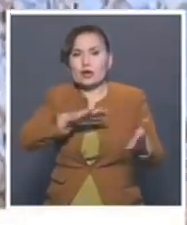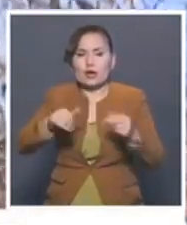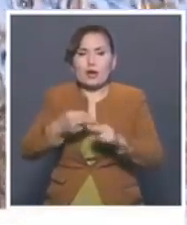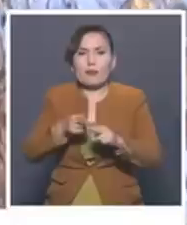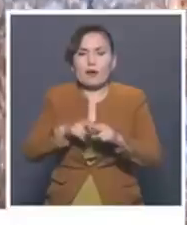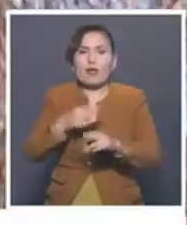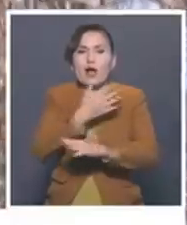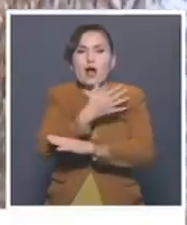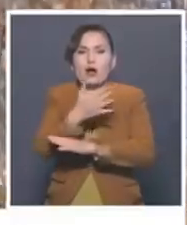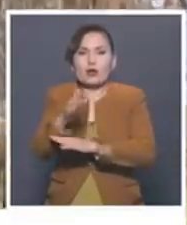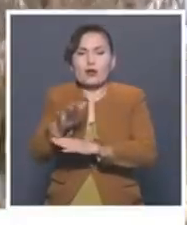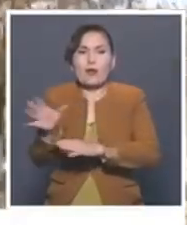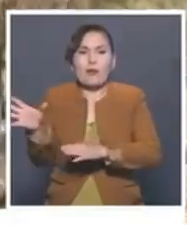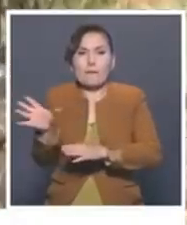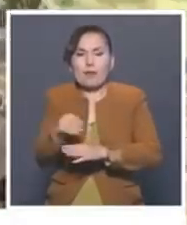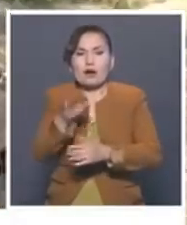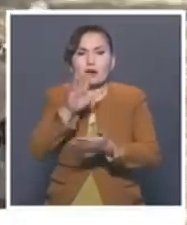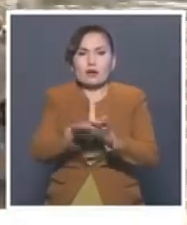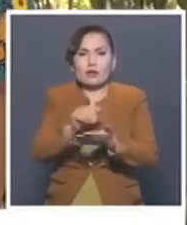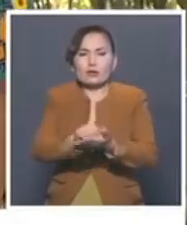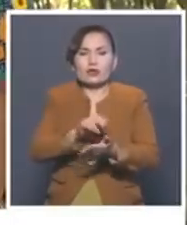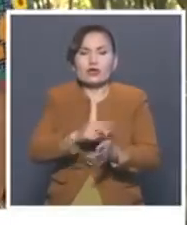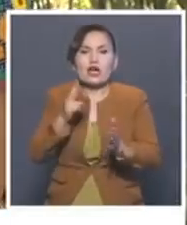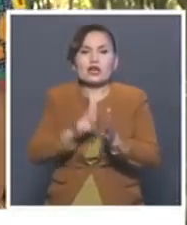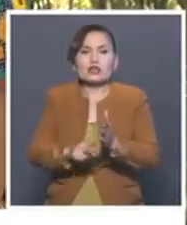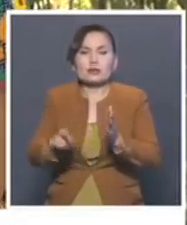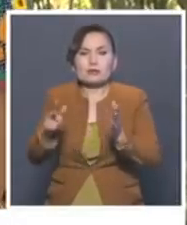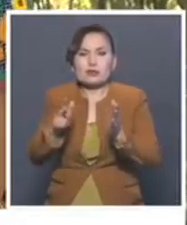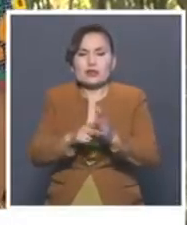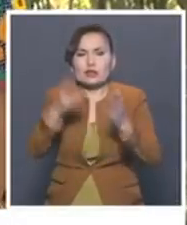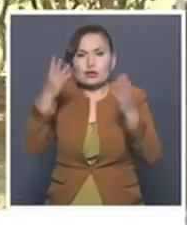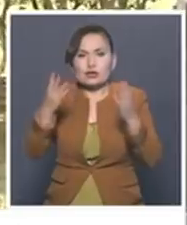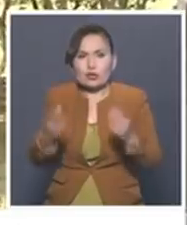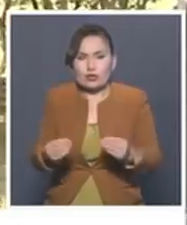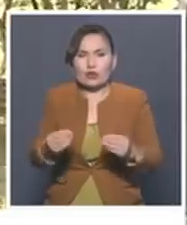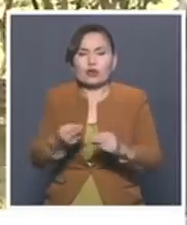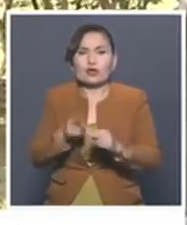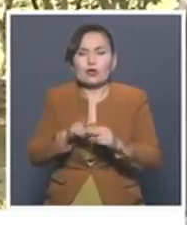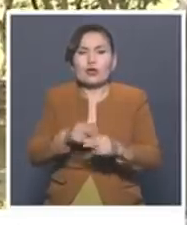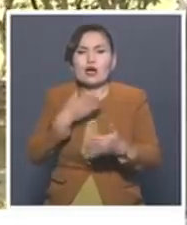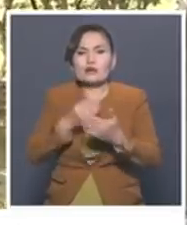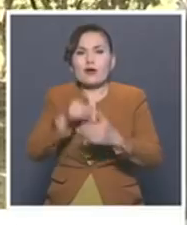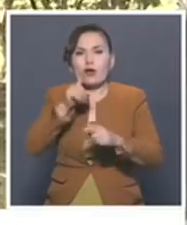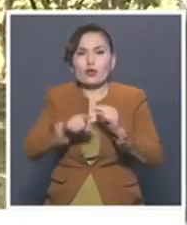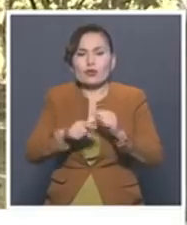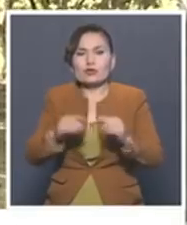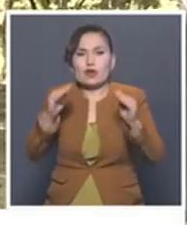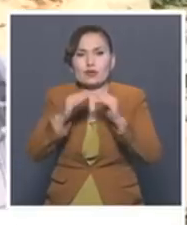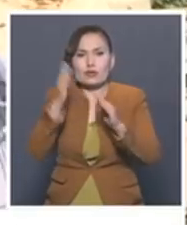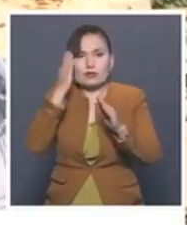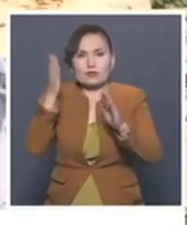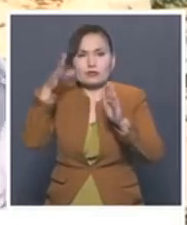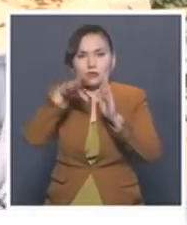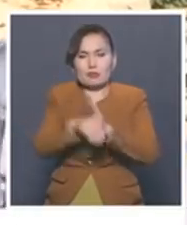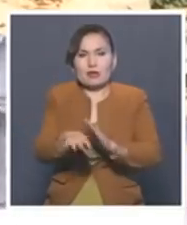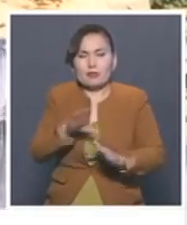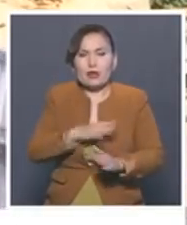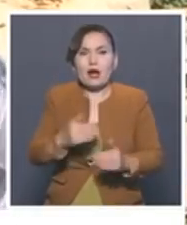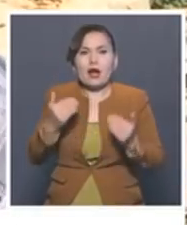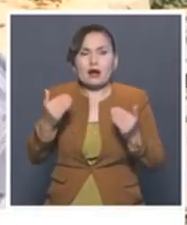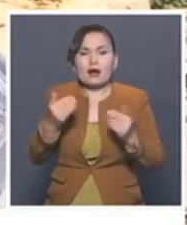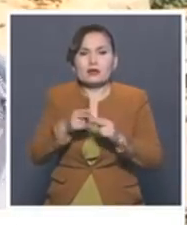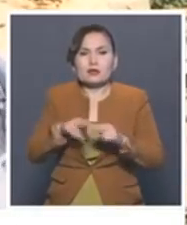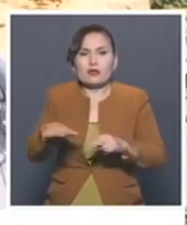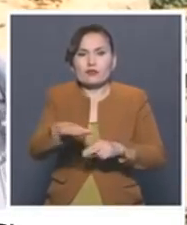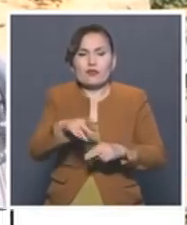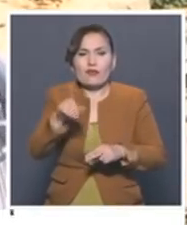шие ағашының да көбі қурап қалған. 78 күн туған туысты сағалаған екеу енді сол талдардың түбінде түнеп жүр. Менің барын үркіп